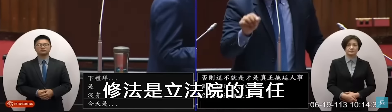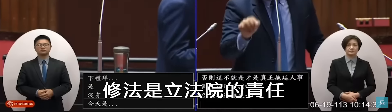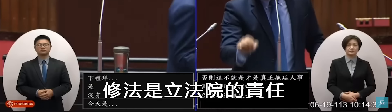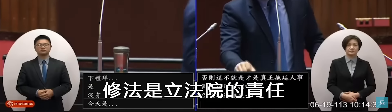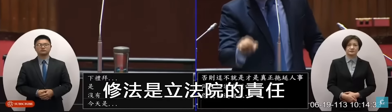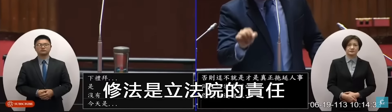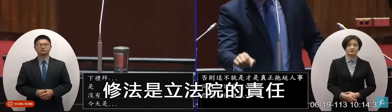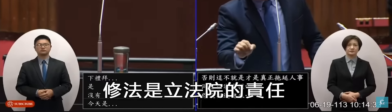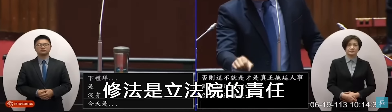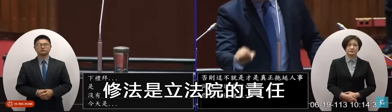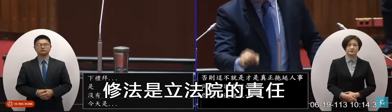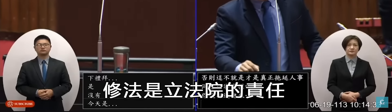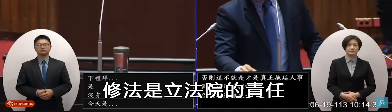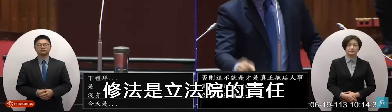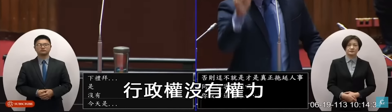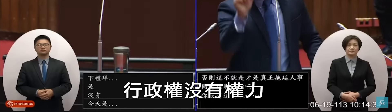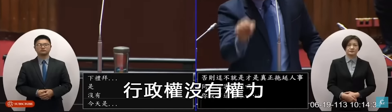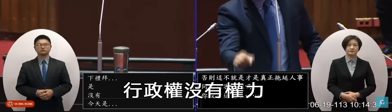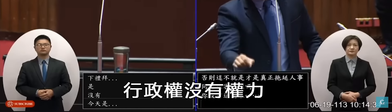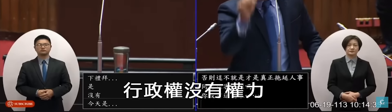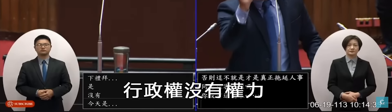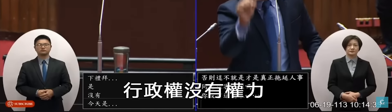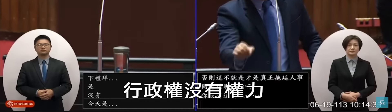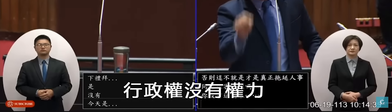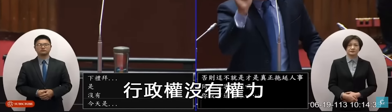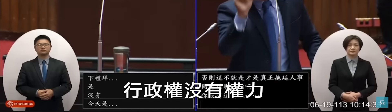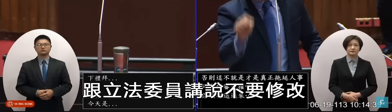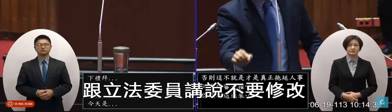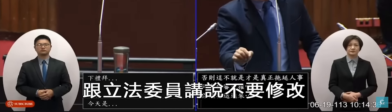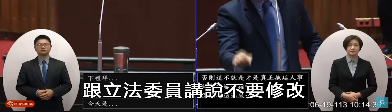谢谢。 是立法院的责任，行政权